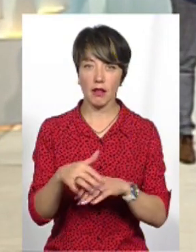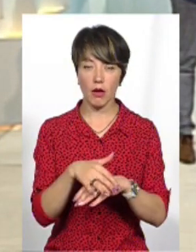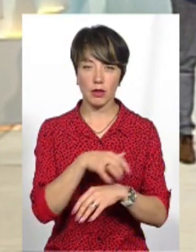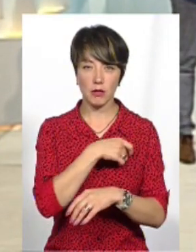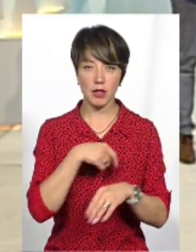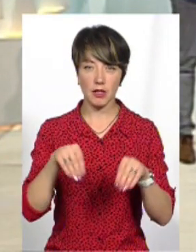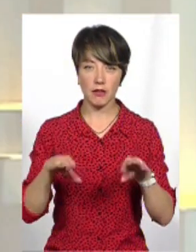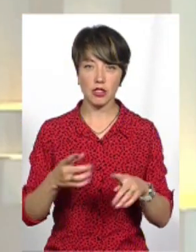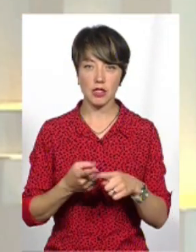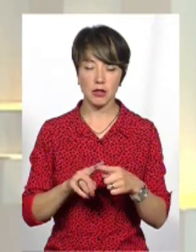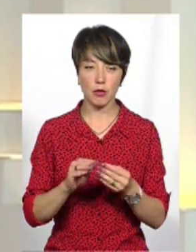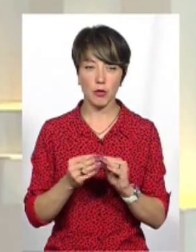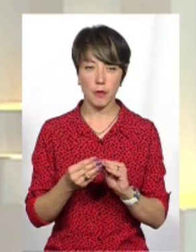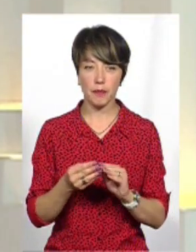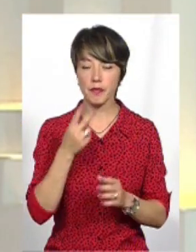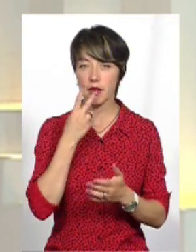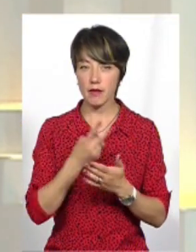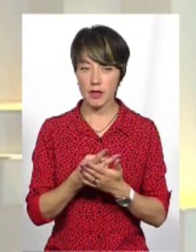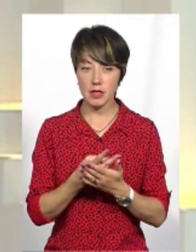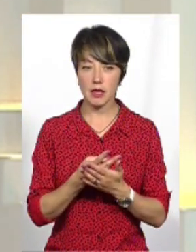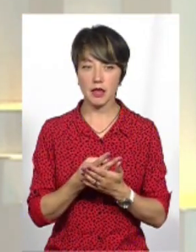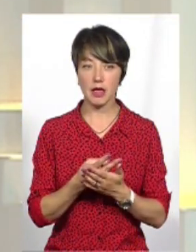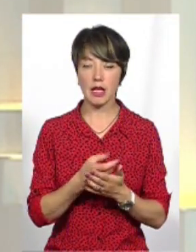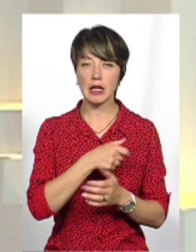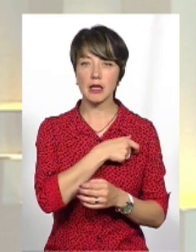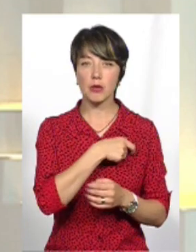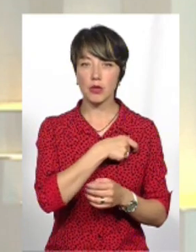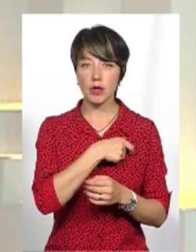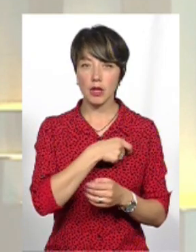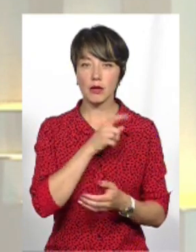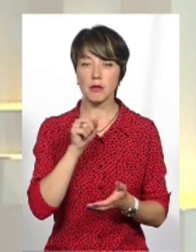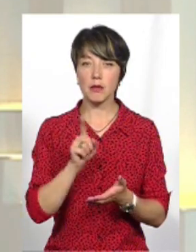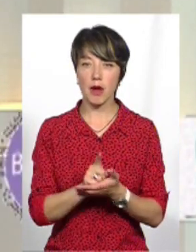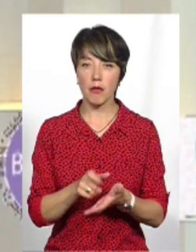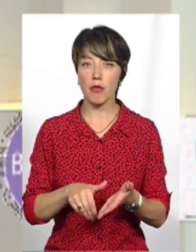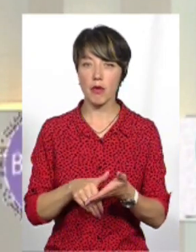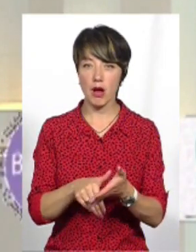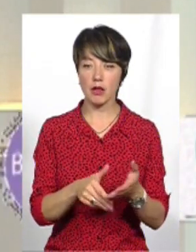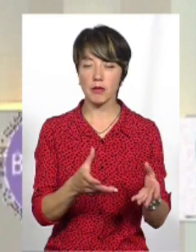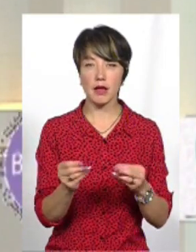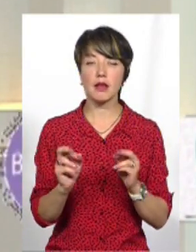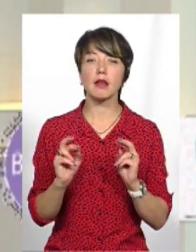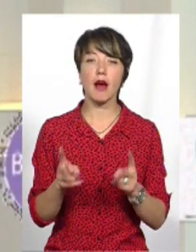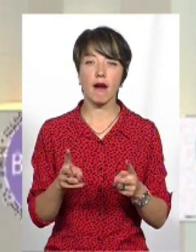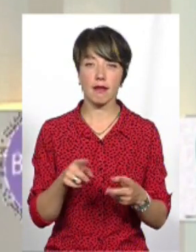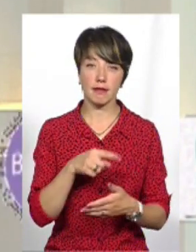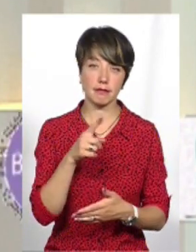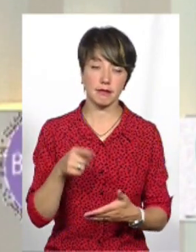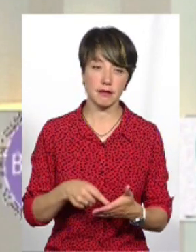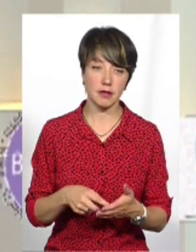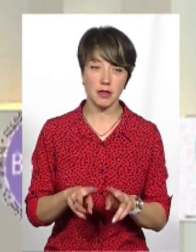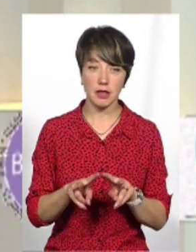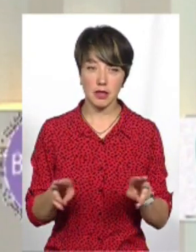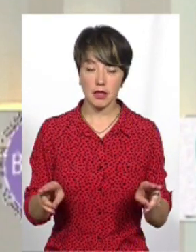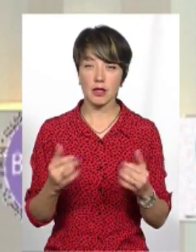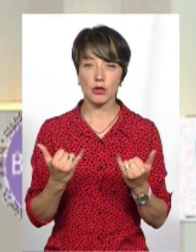на вирішення цих? Ну, дивіться, я хочу сказати, він має впливати там, де люди вибрали, він має допомагати і допливати сюди. Яким чином? Ну, так же